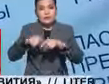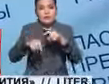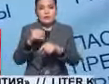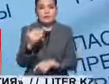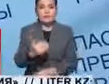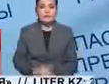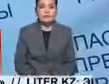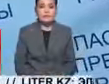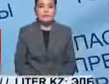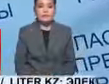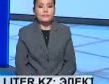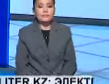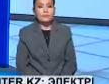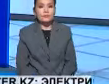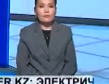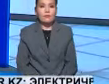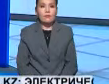родственникам.